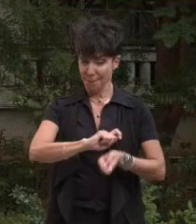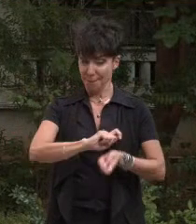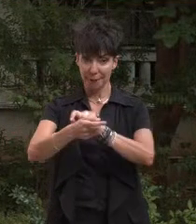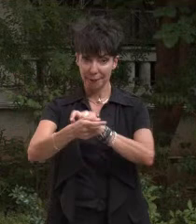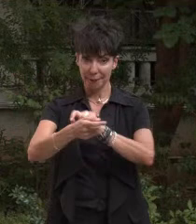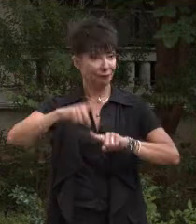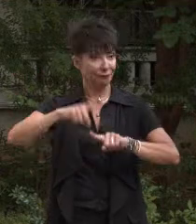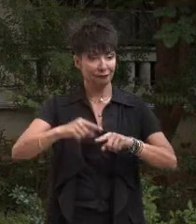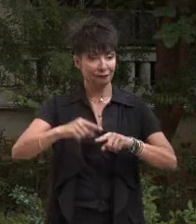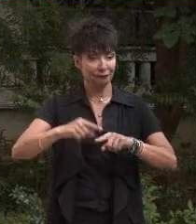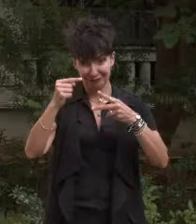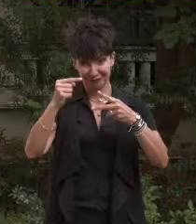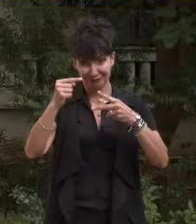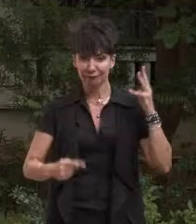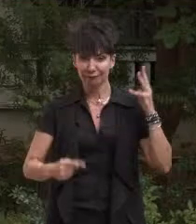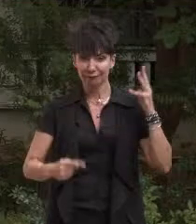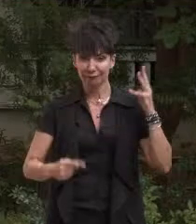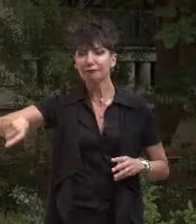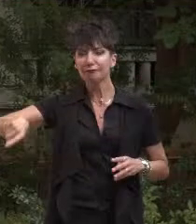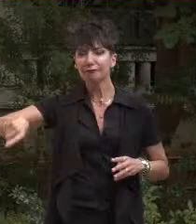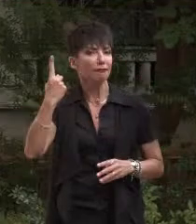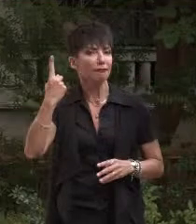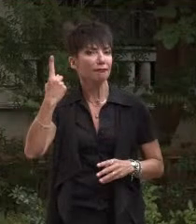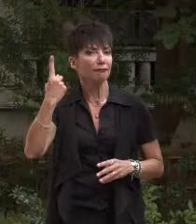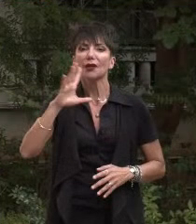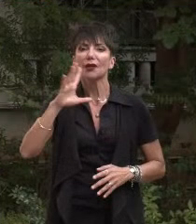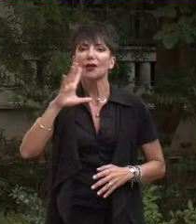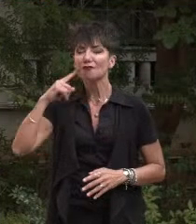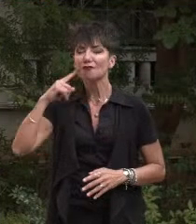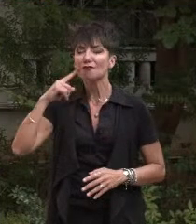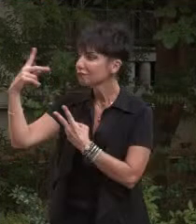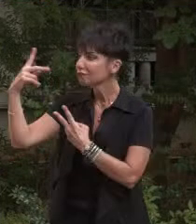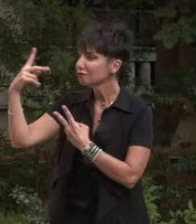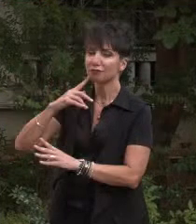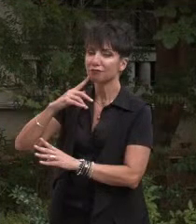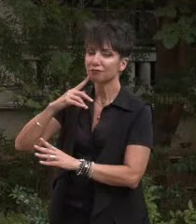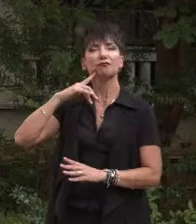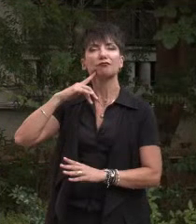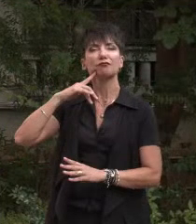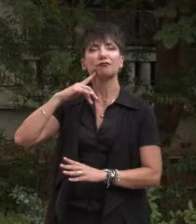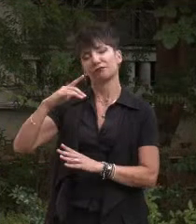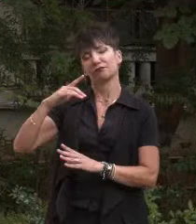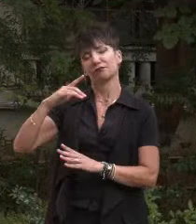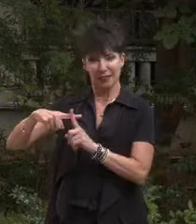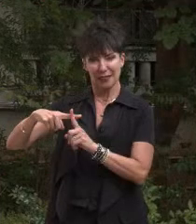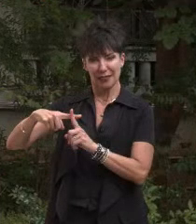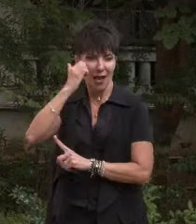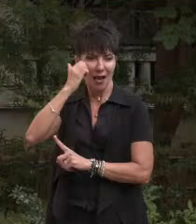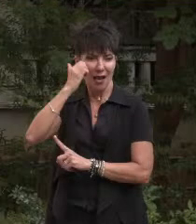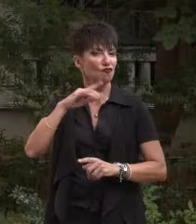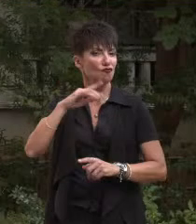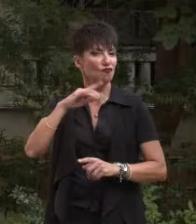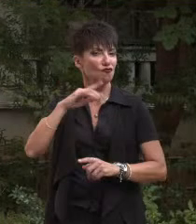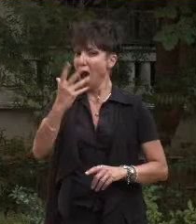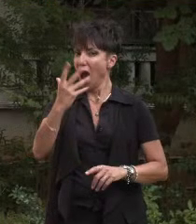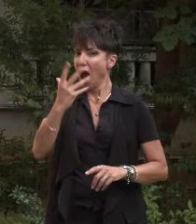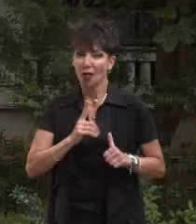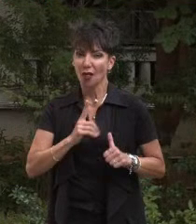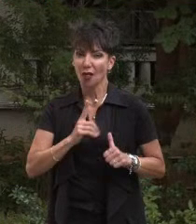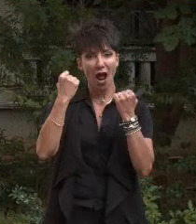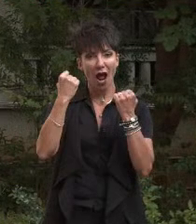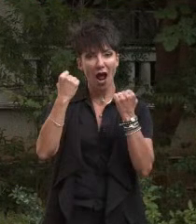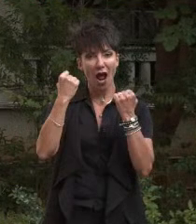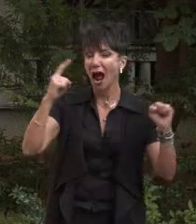που ενδεχομένως χωρίς καν να το γνωρίζουμε αντιπροσωπεύουν το πνεύμα του Ερυθρού Σταυρού και της Ερυθράσιμης Ελλήνου, τις αρχές του ανθρωπισμού, της ανεξαρτησίας,